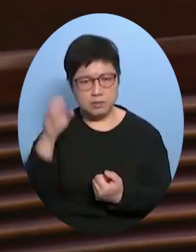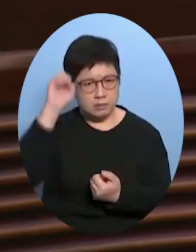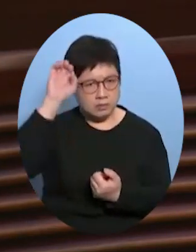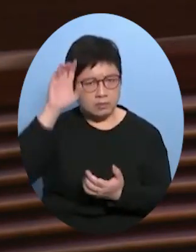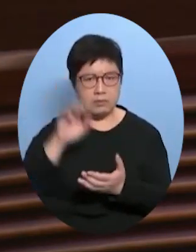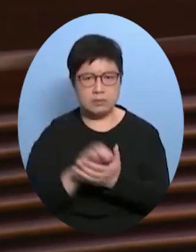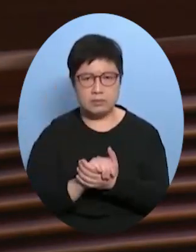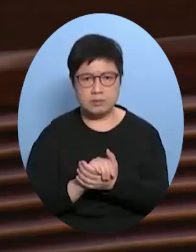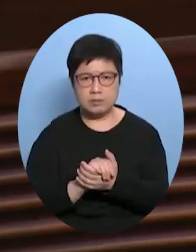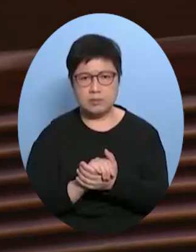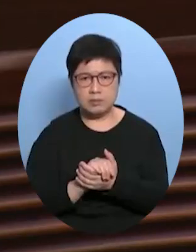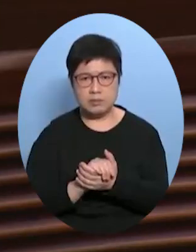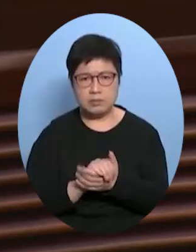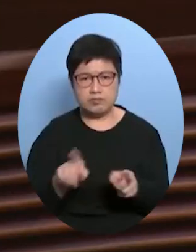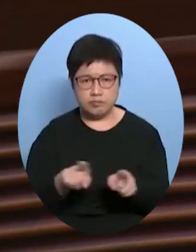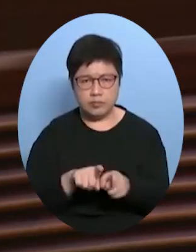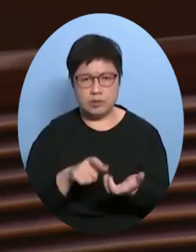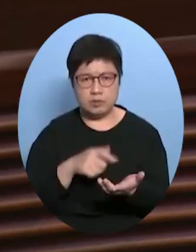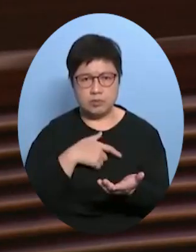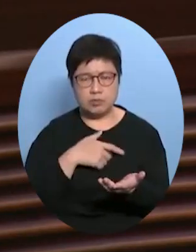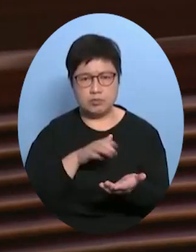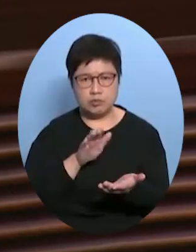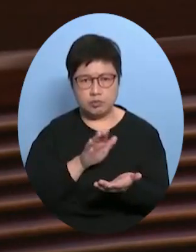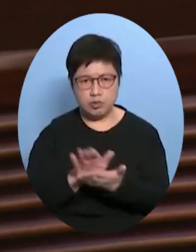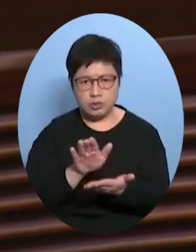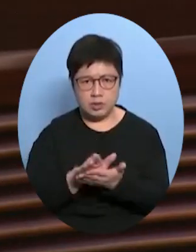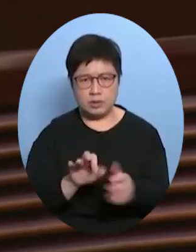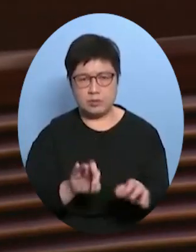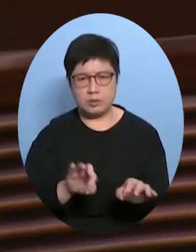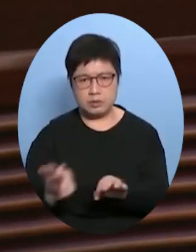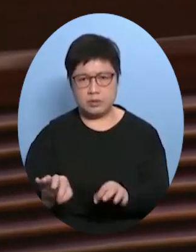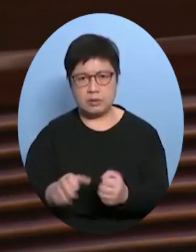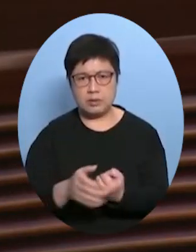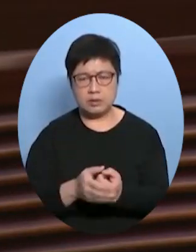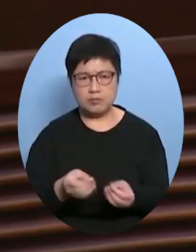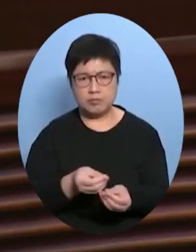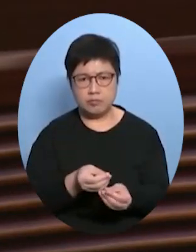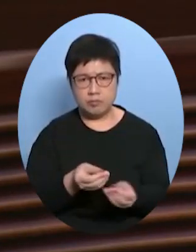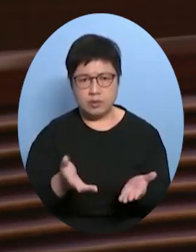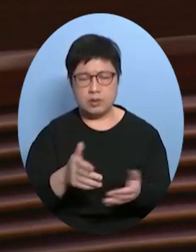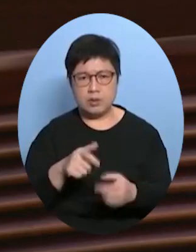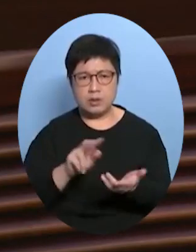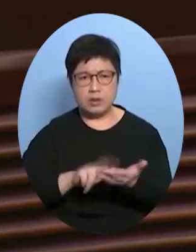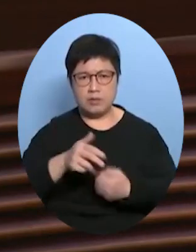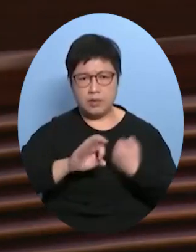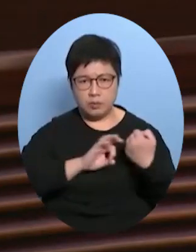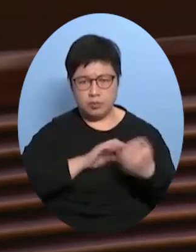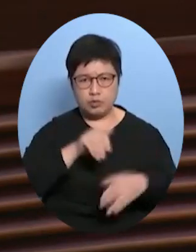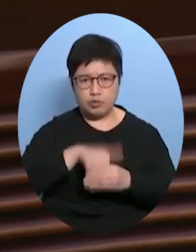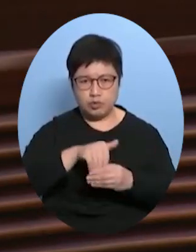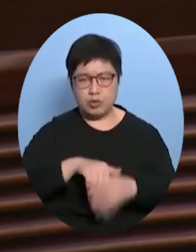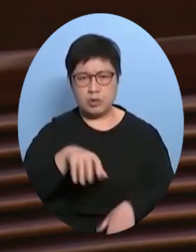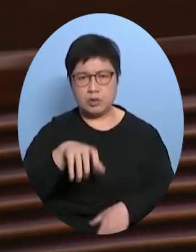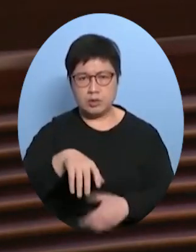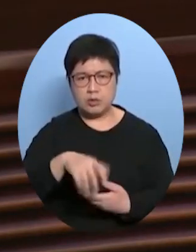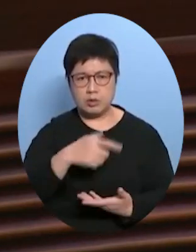議和取消暫緩發放立法會選舉和區議會選舉的